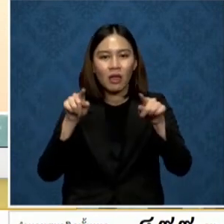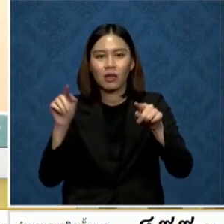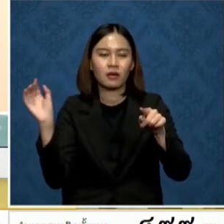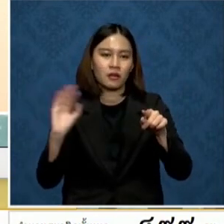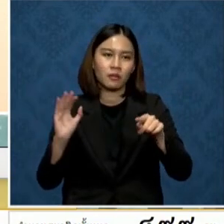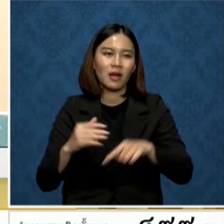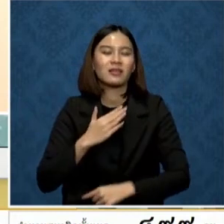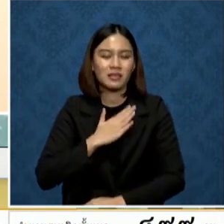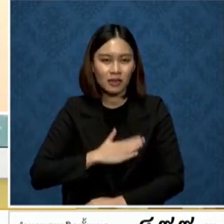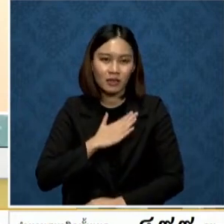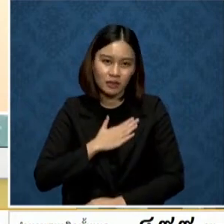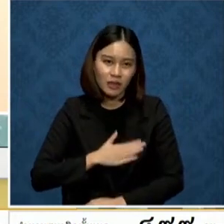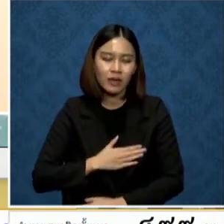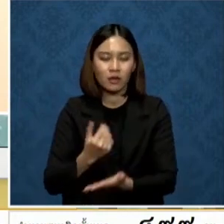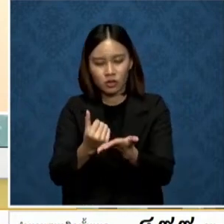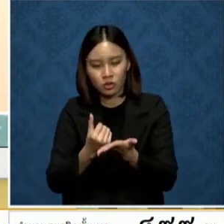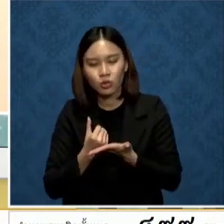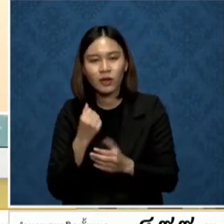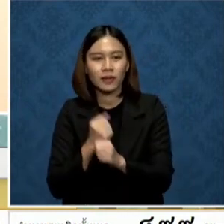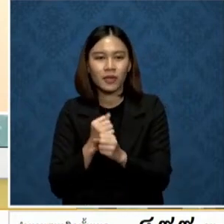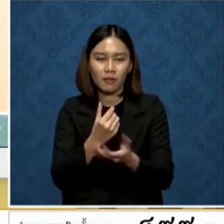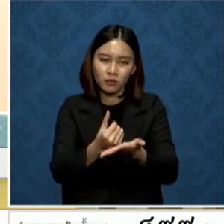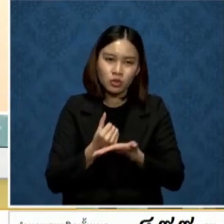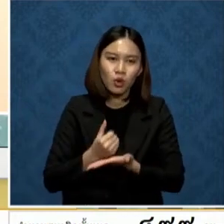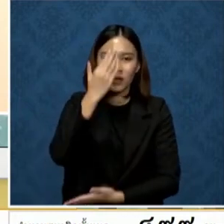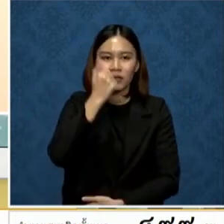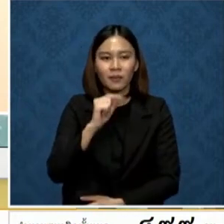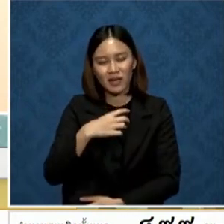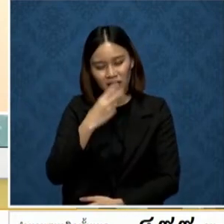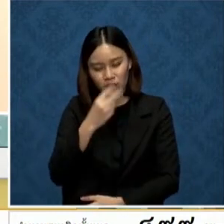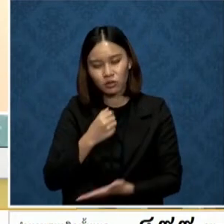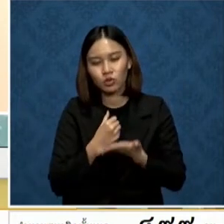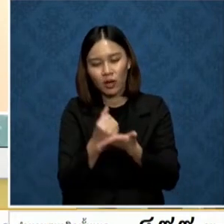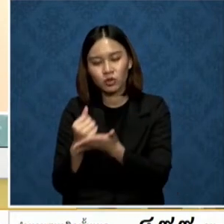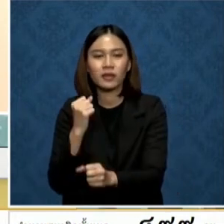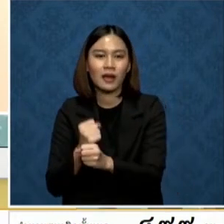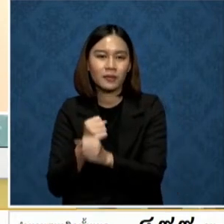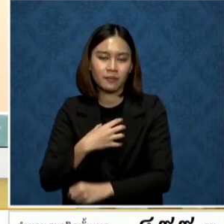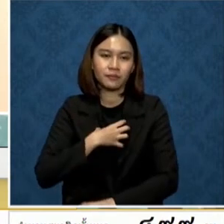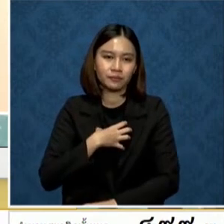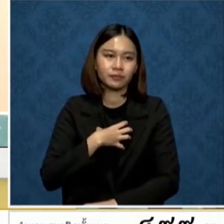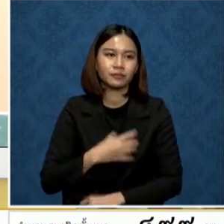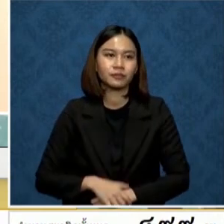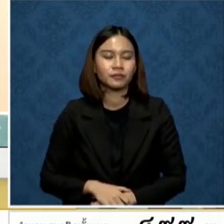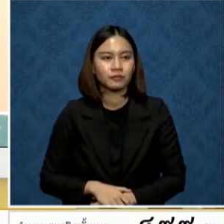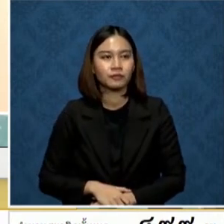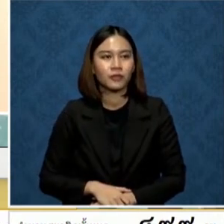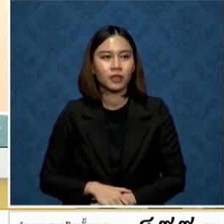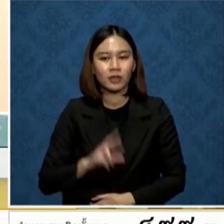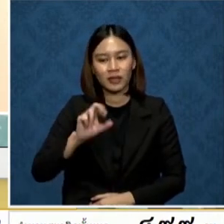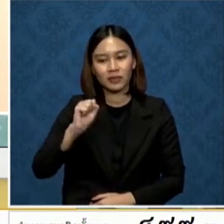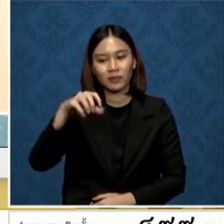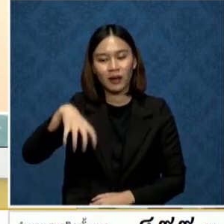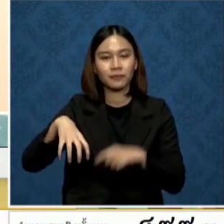นี้ใจเย็นๆช่วยกันทำผมก็อยากเห็นก็ช่วยกันทำจริงๆนะครับเพราะสภา